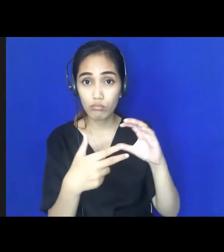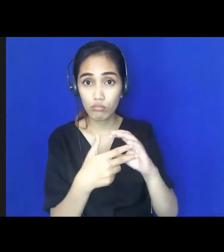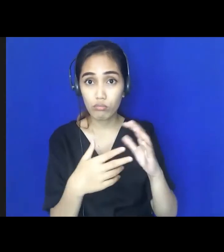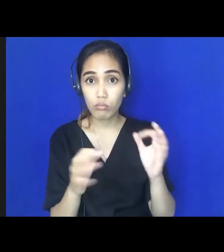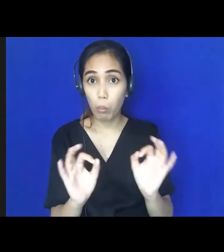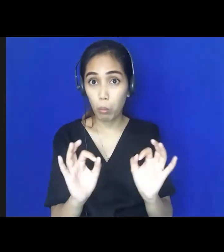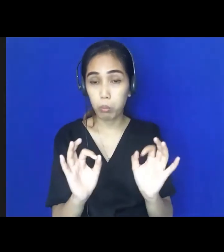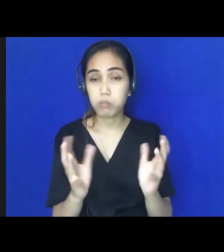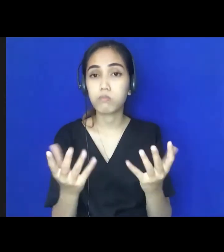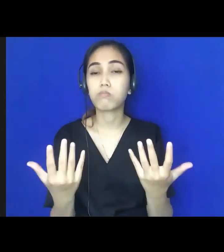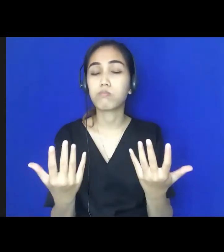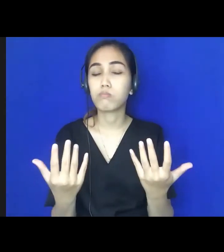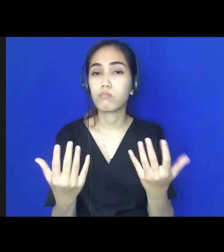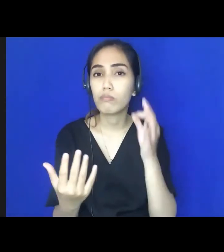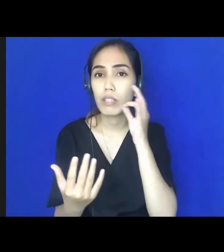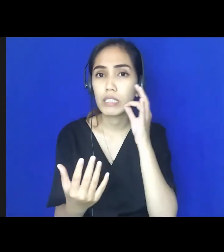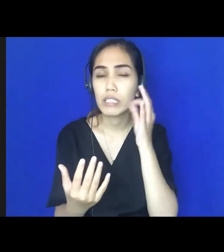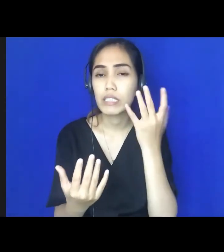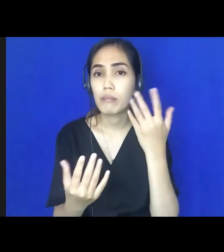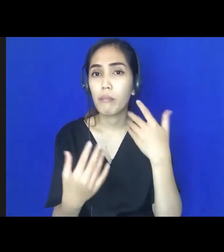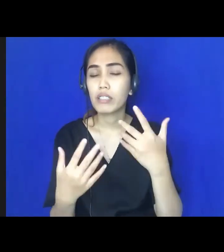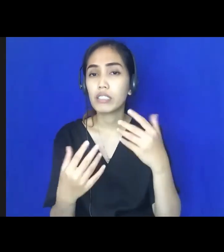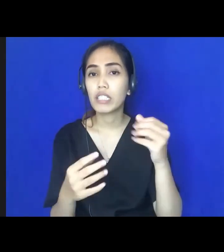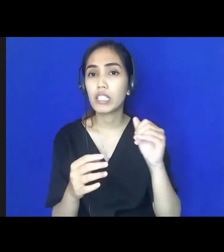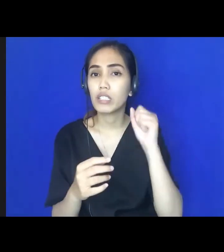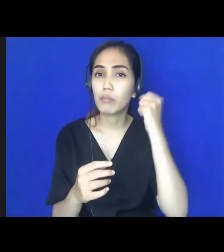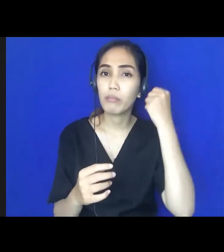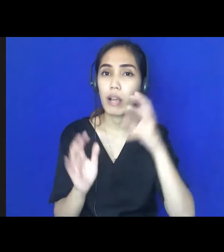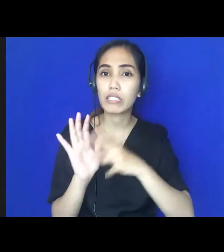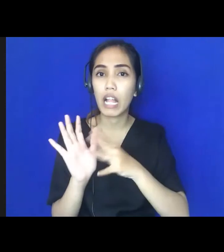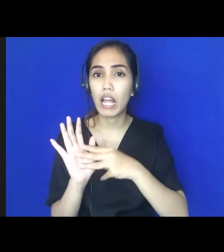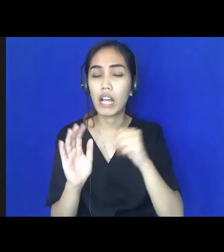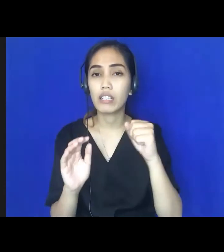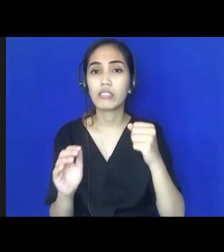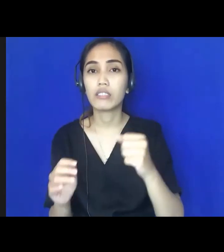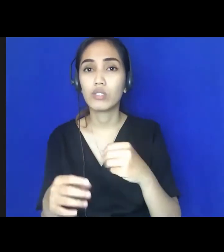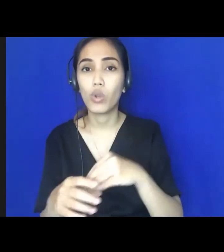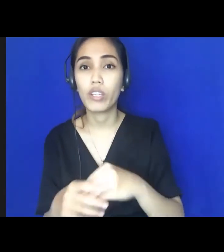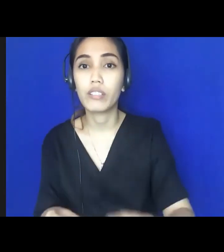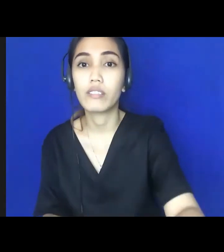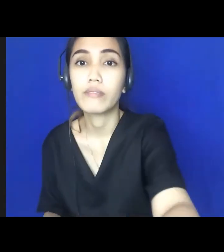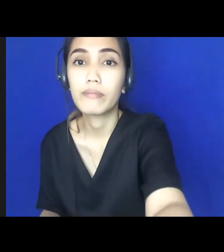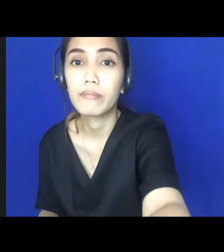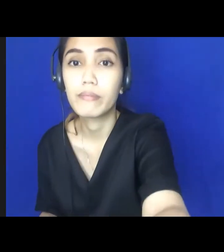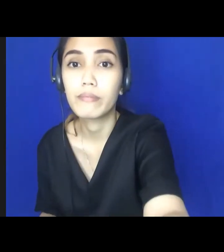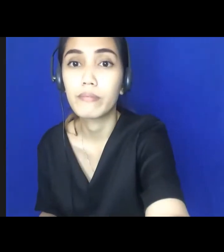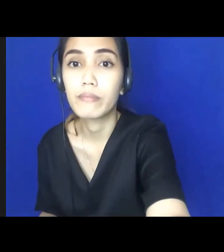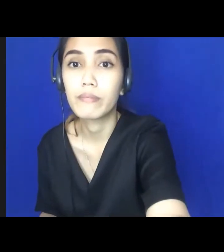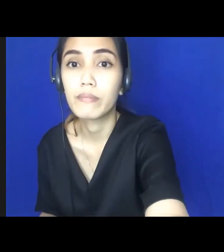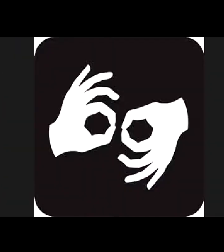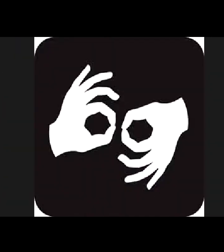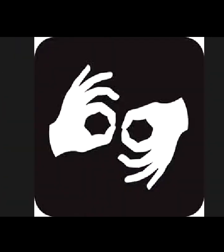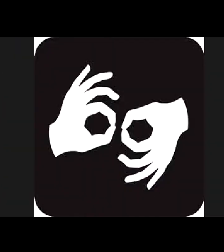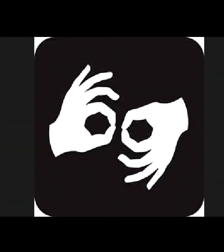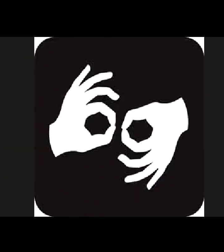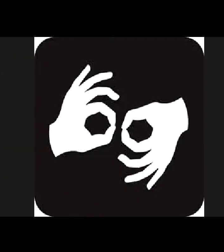Mungkin belum ya. Mohon izin Ibu, Bapak Kepala masih kesulitan untuk join. Ini kami sedang usahakan dulu. Oke, baik.